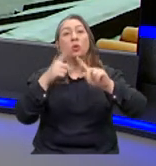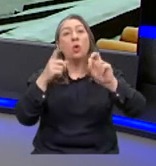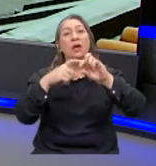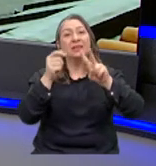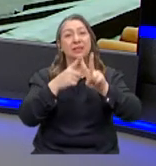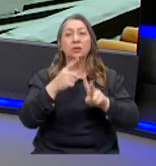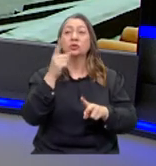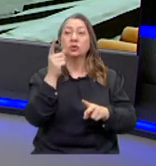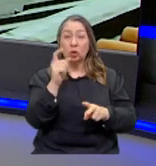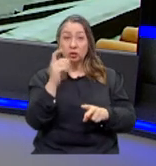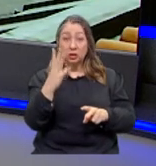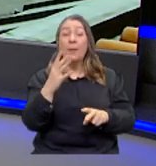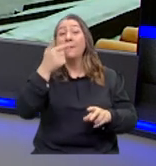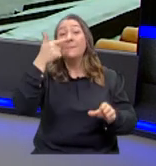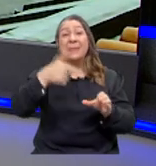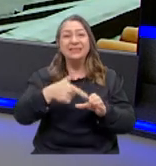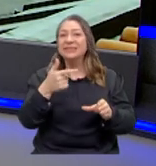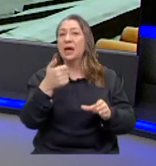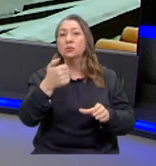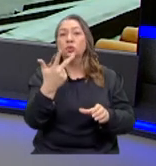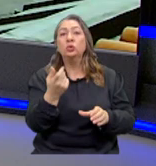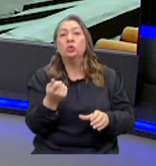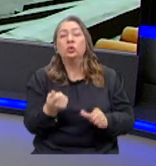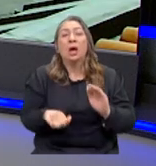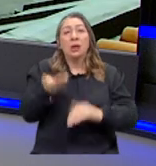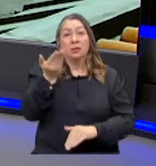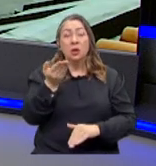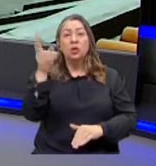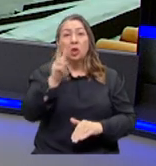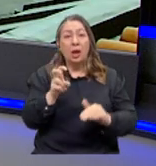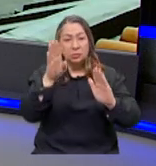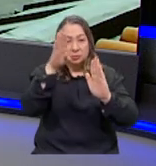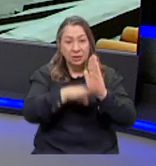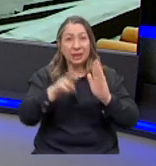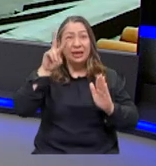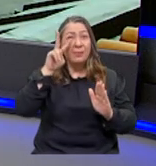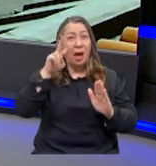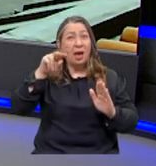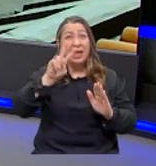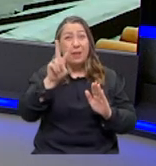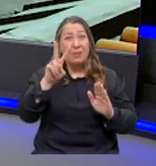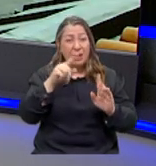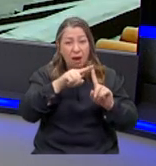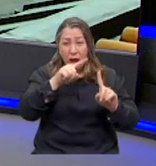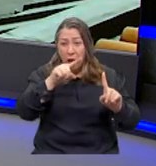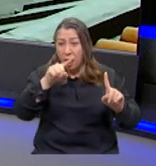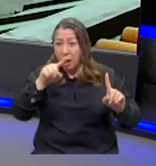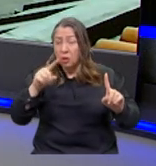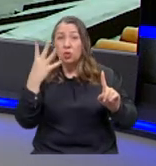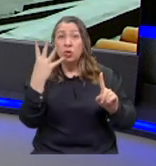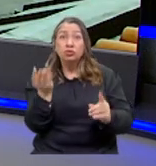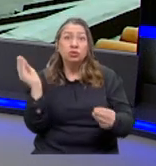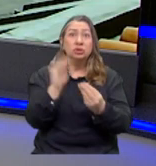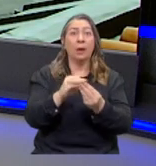94, benzinin fiyatı ise 63 kuruş arttı. Doların düştüğü 20 Aralık'tan bu yana dördüncü kez